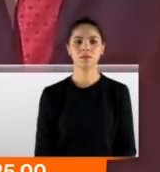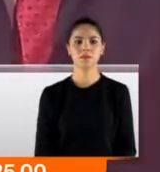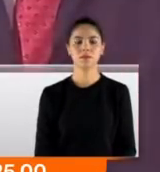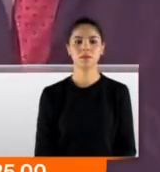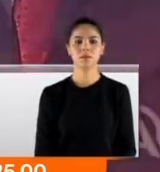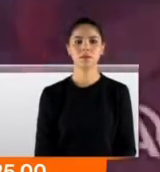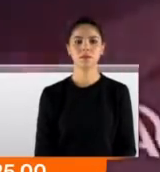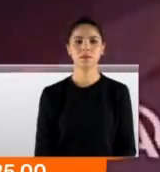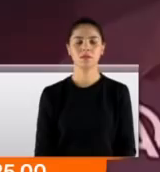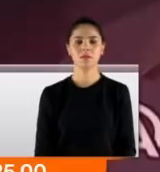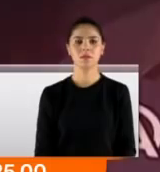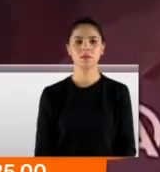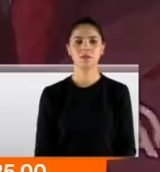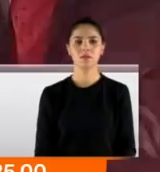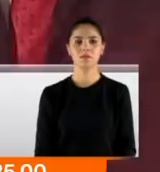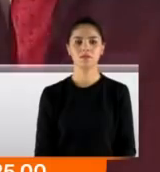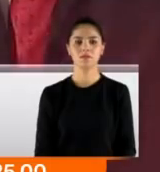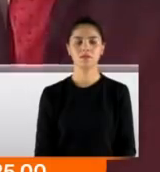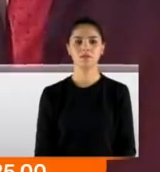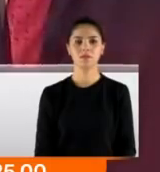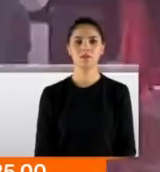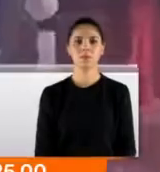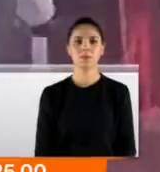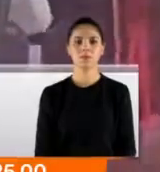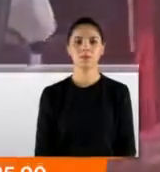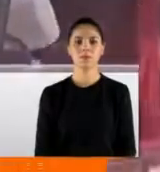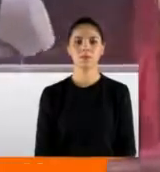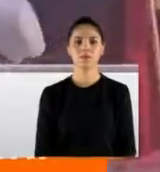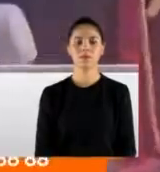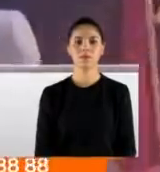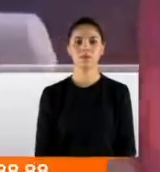Artık kendi göbeğimizi kendimiz kesmek durumundayız.